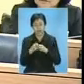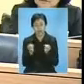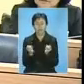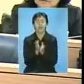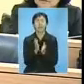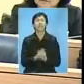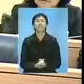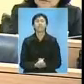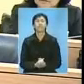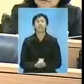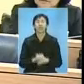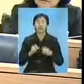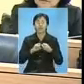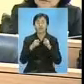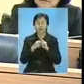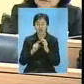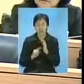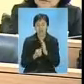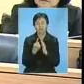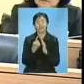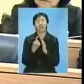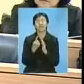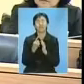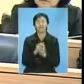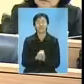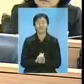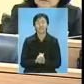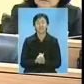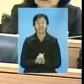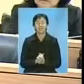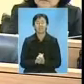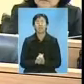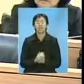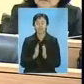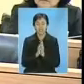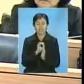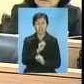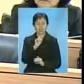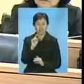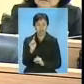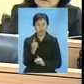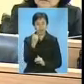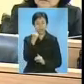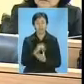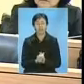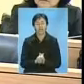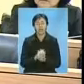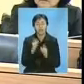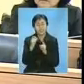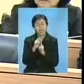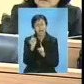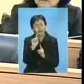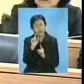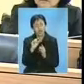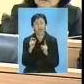องเป็นจุดกำเนิดศาสนาโปรเตสแตนต์ที่มาจากคำว่าประท้วง